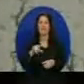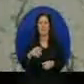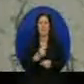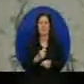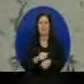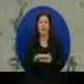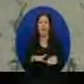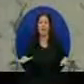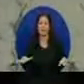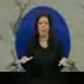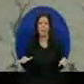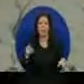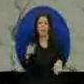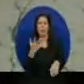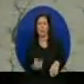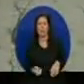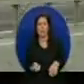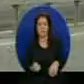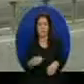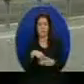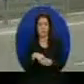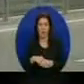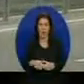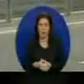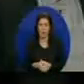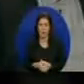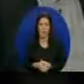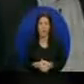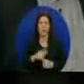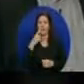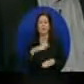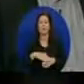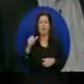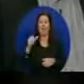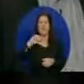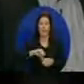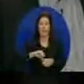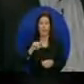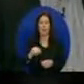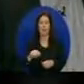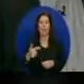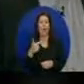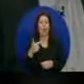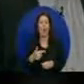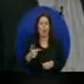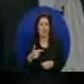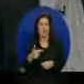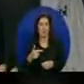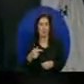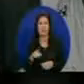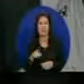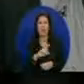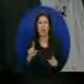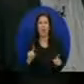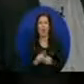שהוא נספג בה? טוב, אז קודם כל התכונה, אנחנו מדברים על נפט גולמי, למשל לא כמו מה שהראה